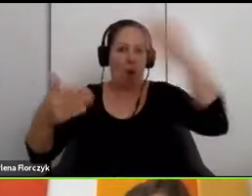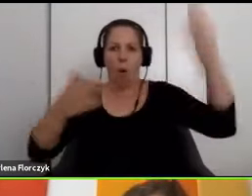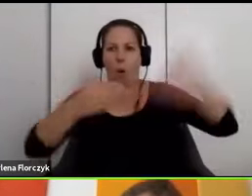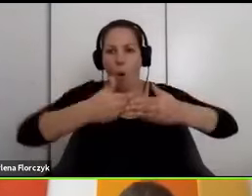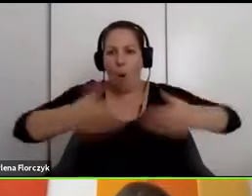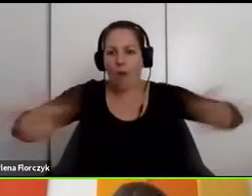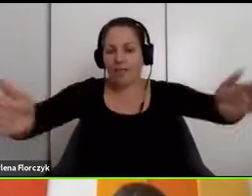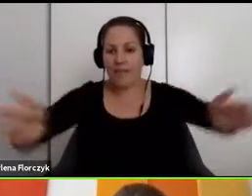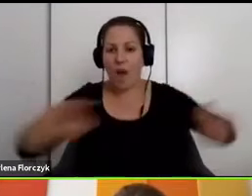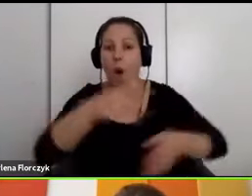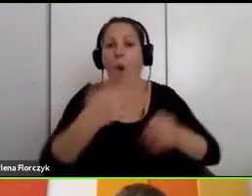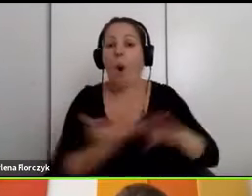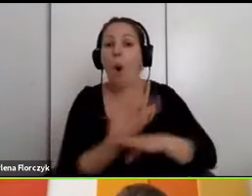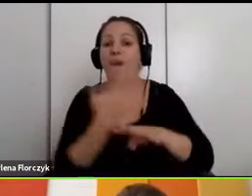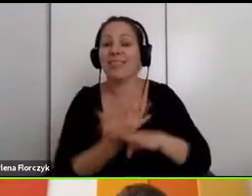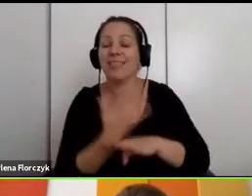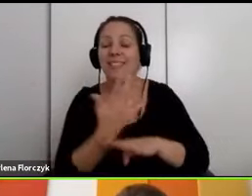I